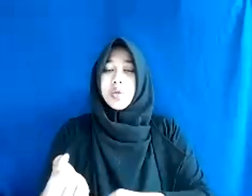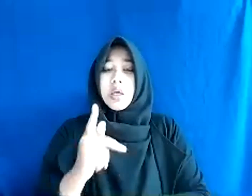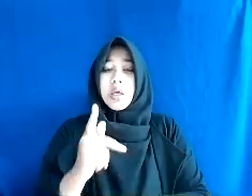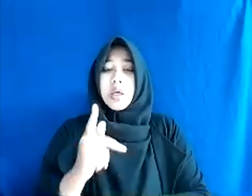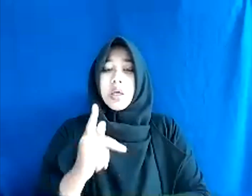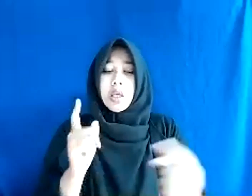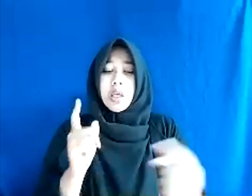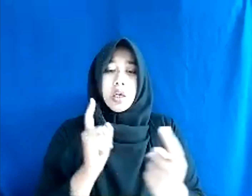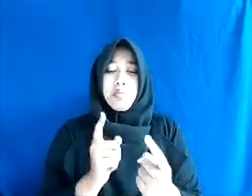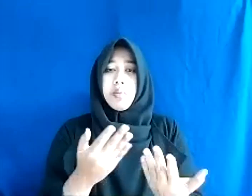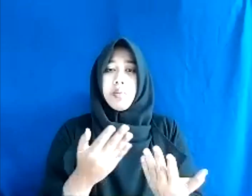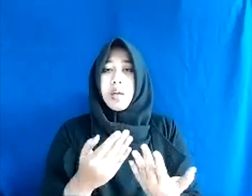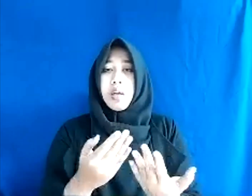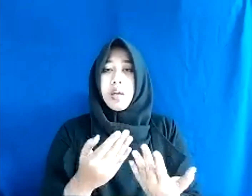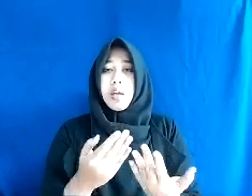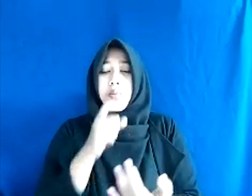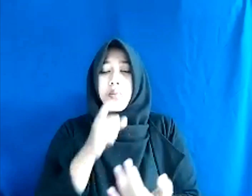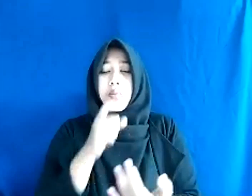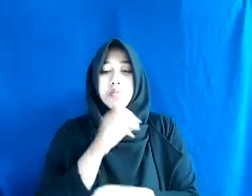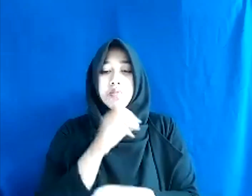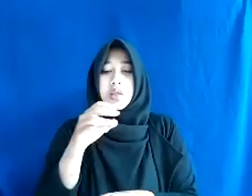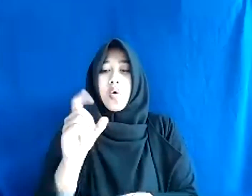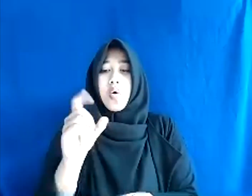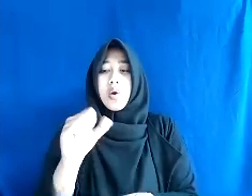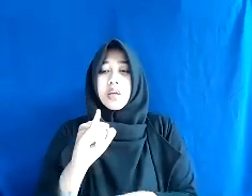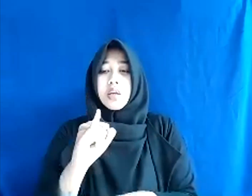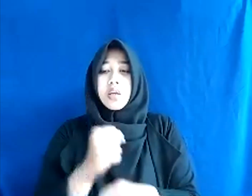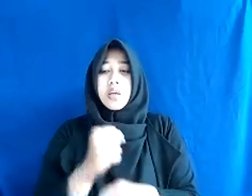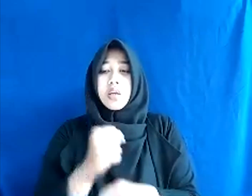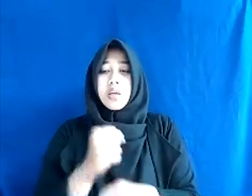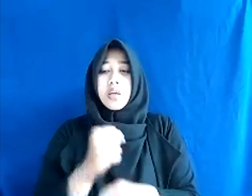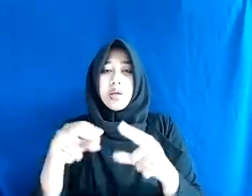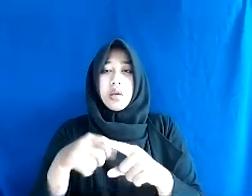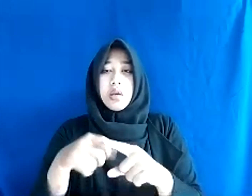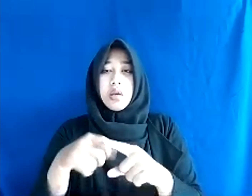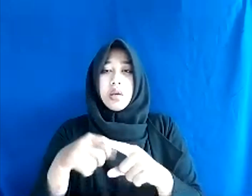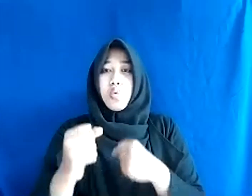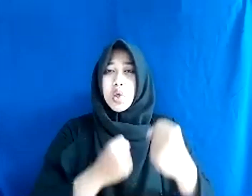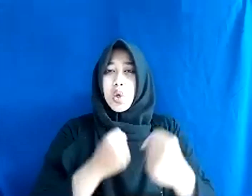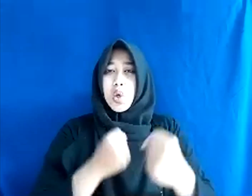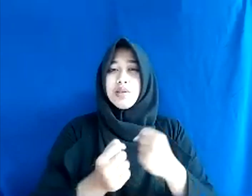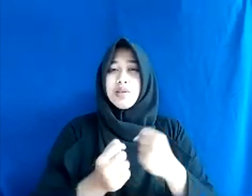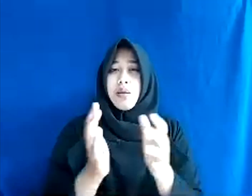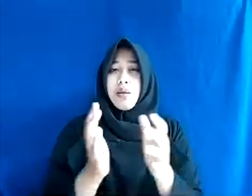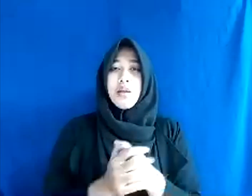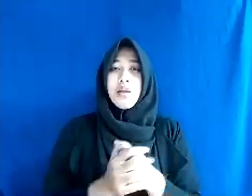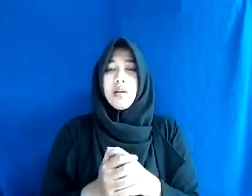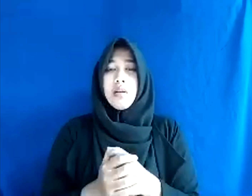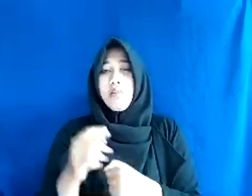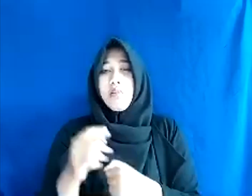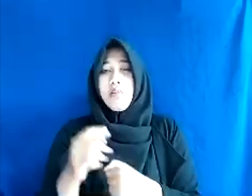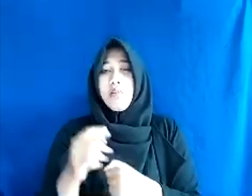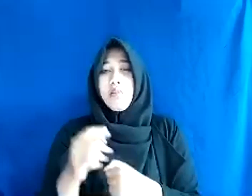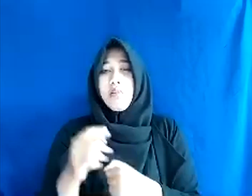sebelumnya bicara soal oligarki, yang kita lawan adalah satu usaha-usaha besar yang memang berusaha merangsek upaya solidaritas itu.